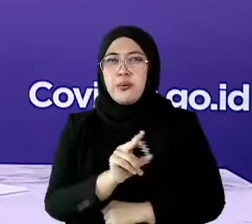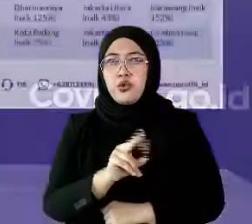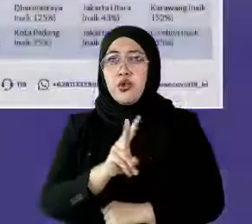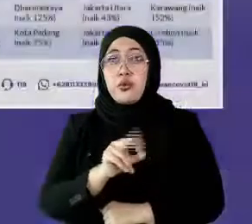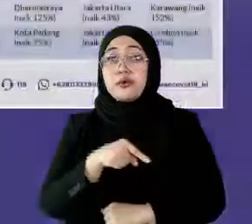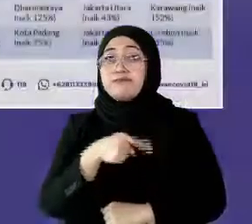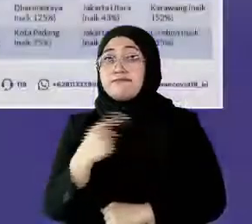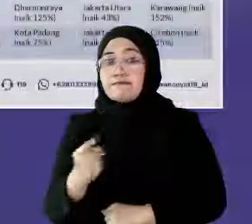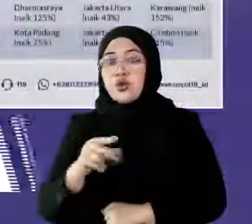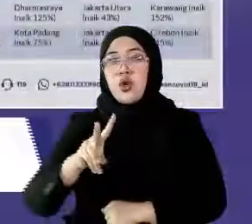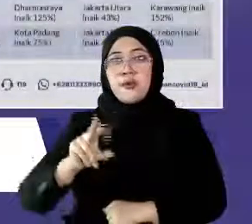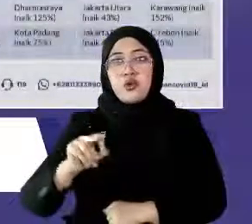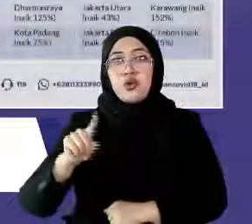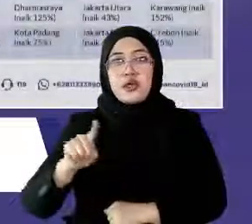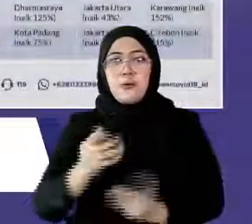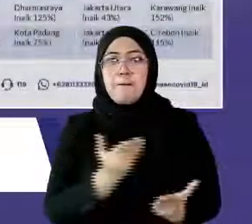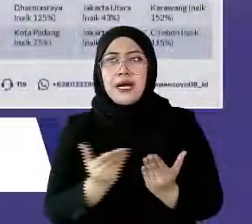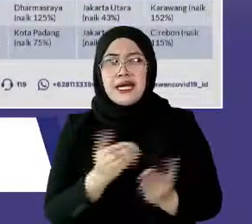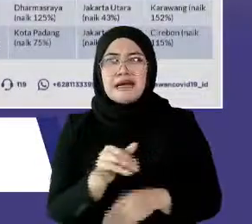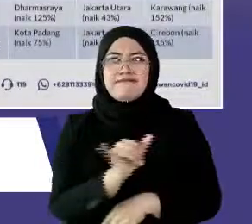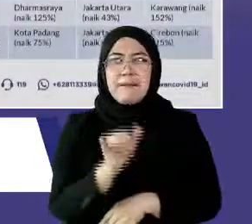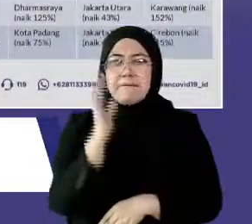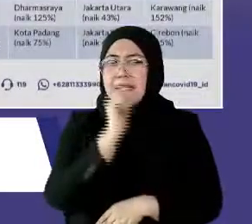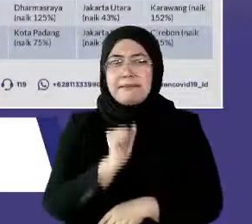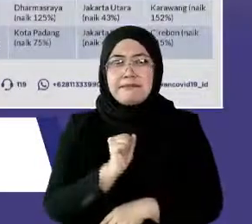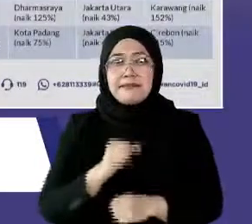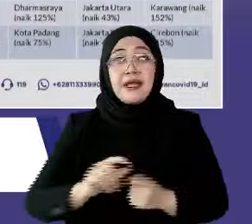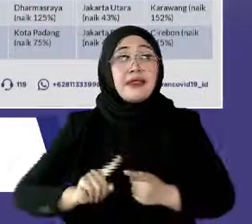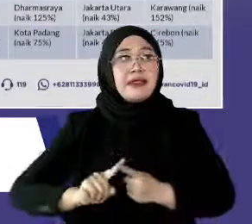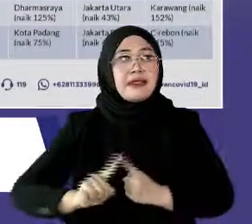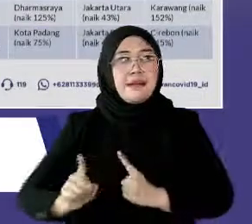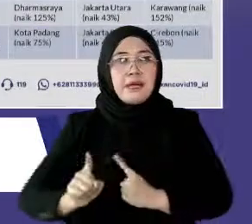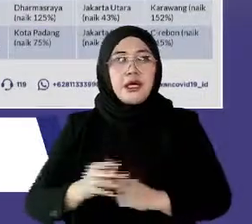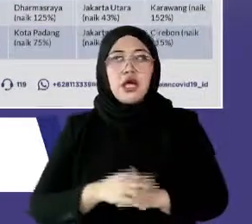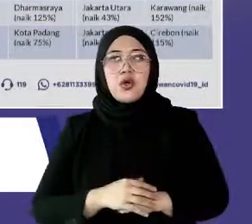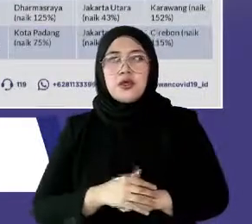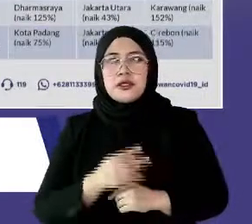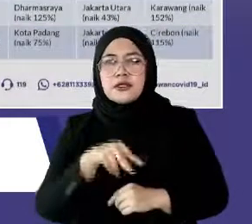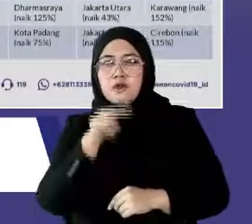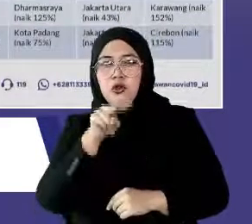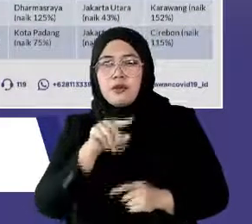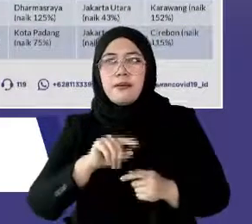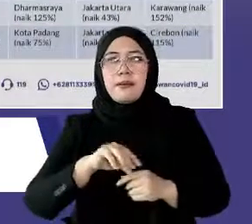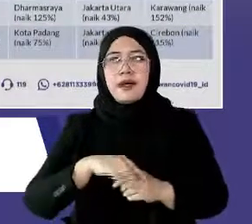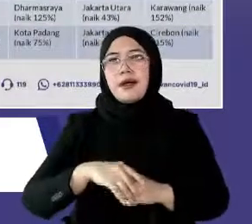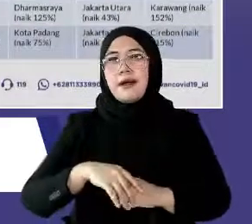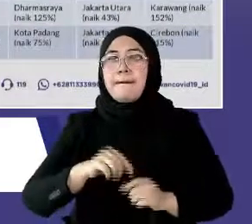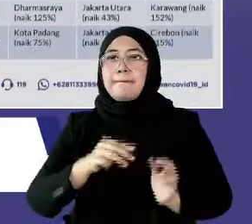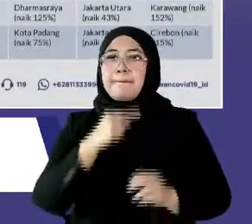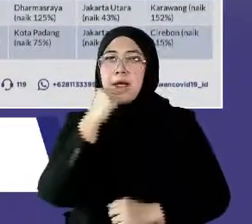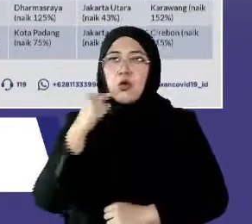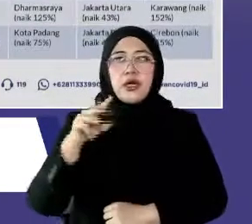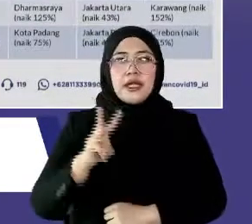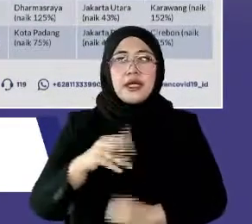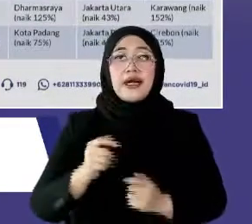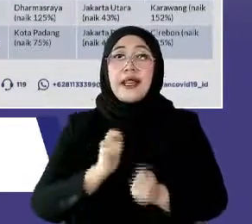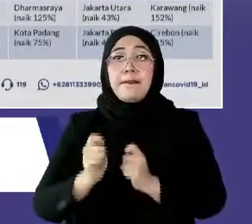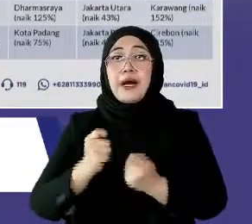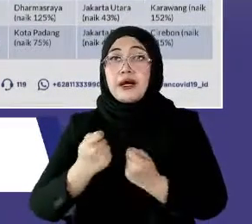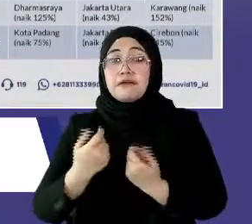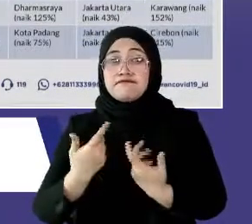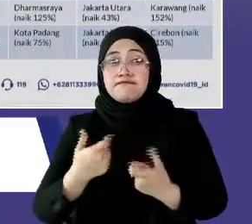dengan tahun 2021 namun jika dilihat pada minggu ketiga pasca Idul Fitri